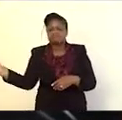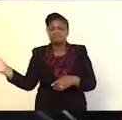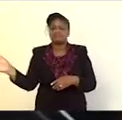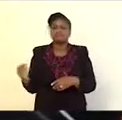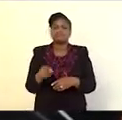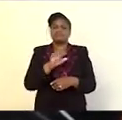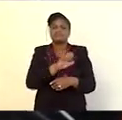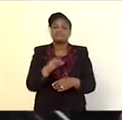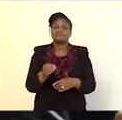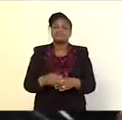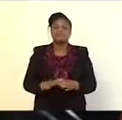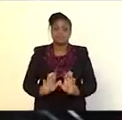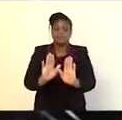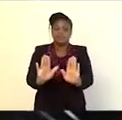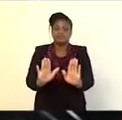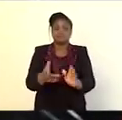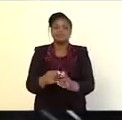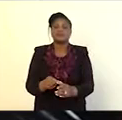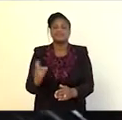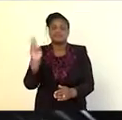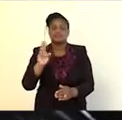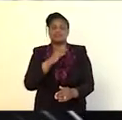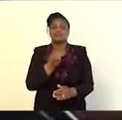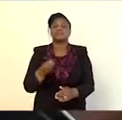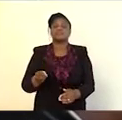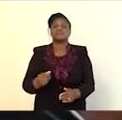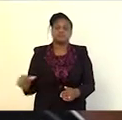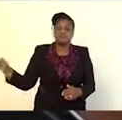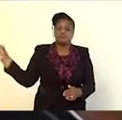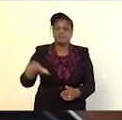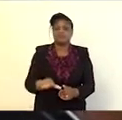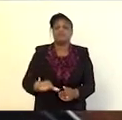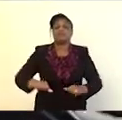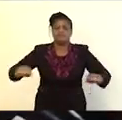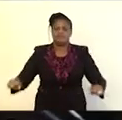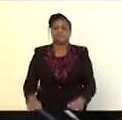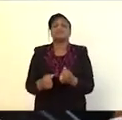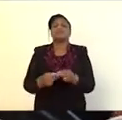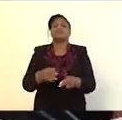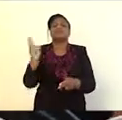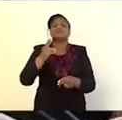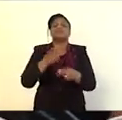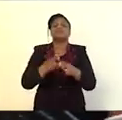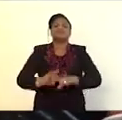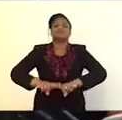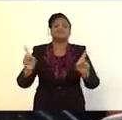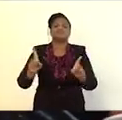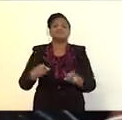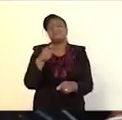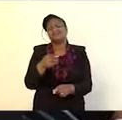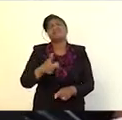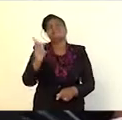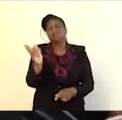vaya vakarambidzwa vakanoshandisa gumwe rumbavhu goumwe ndobva vadzokera futi mutransport ndovanovazve vanhu vaya vakupedza